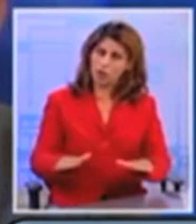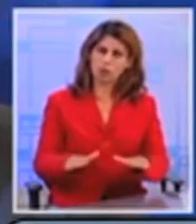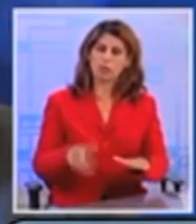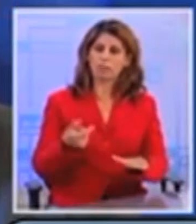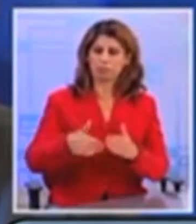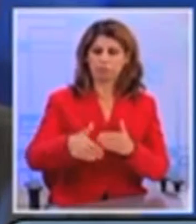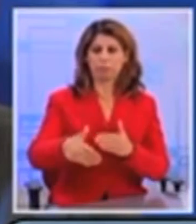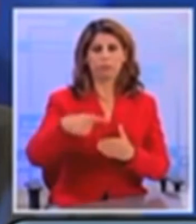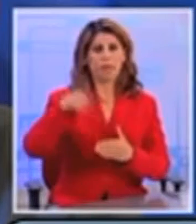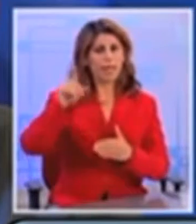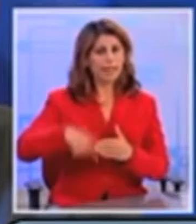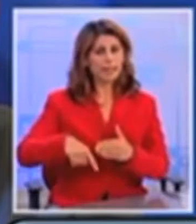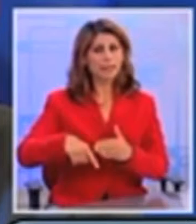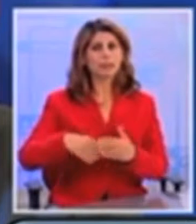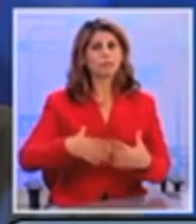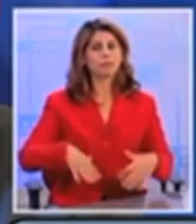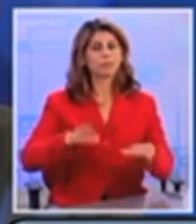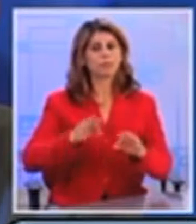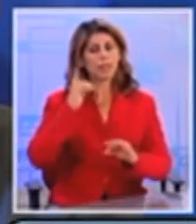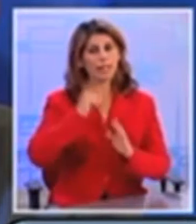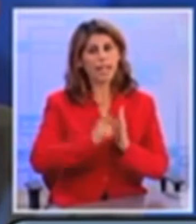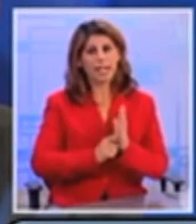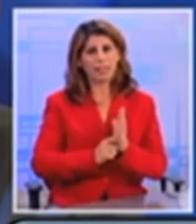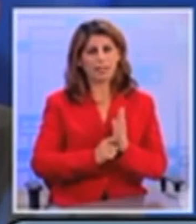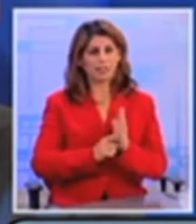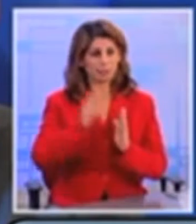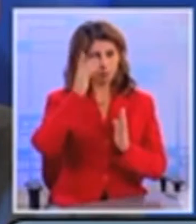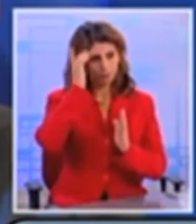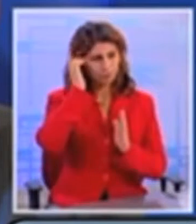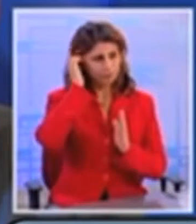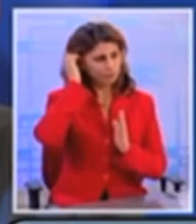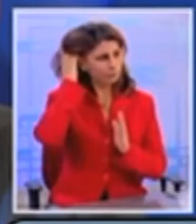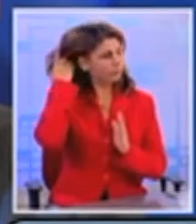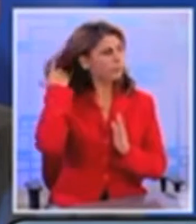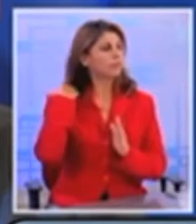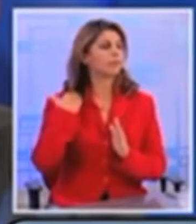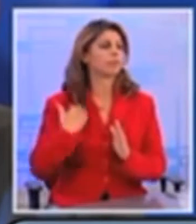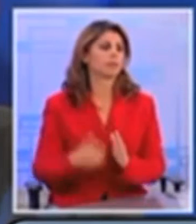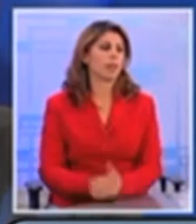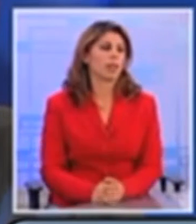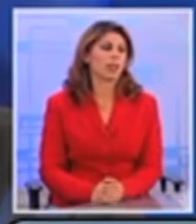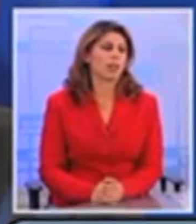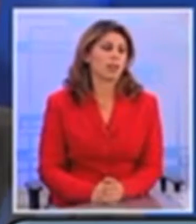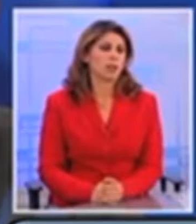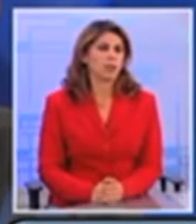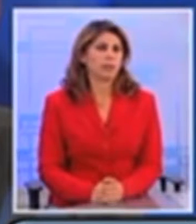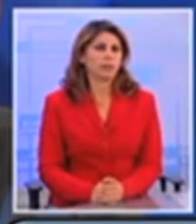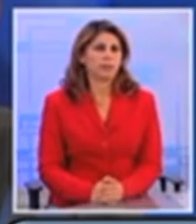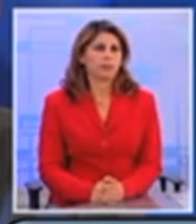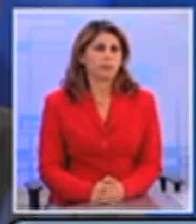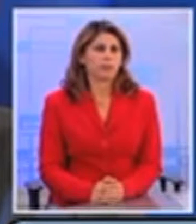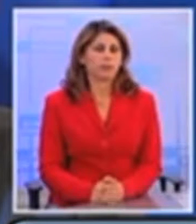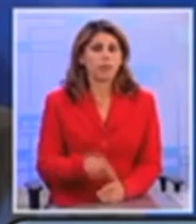disponible intégralement en espagnol et téléchargeable gratuitement. La traduction est également